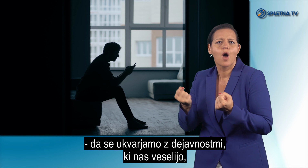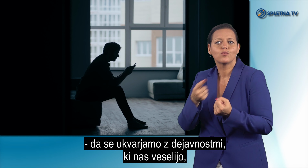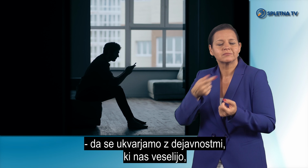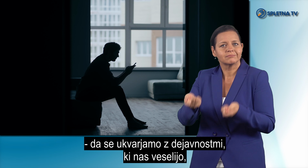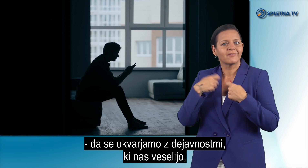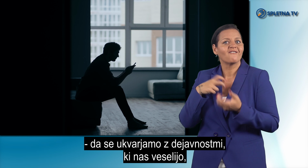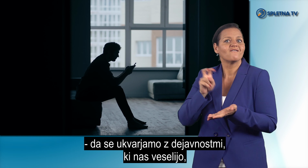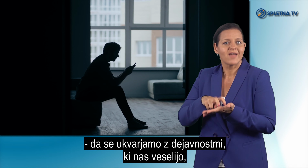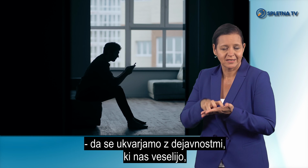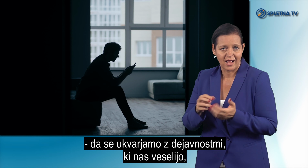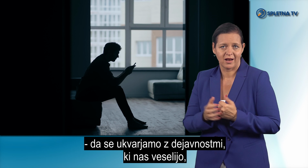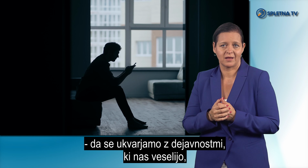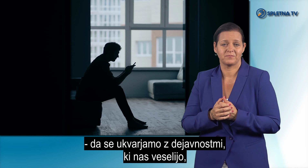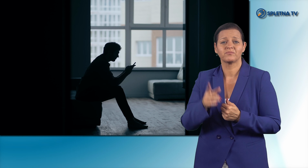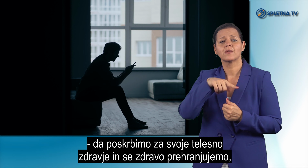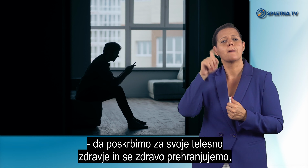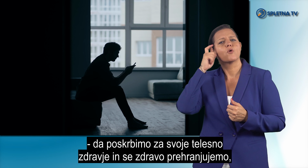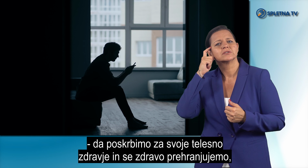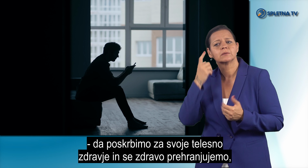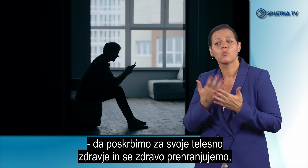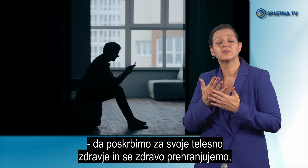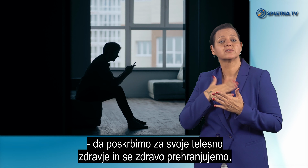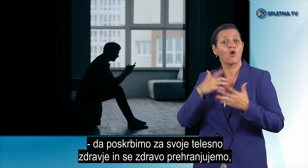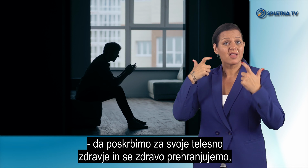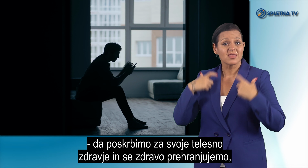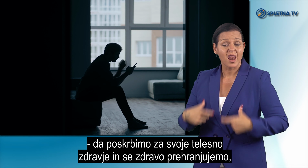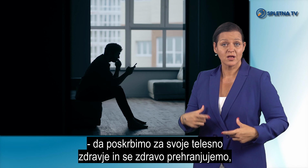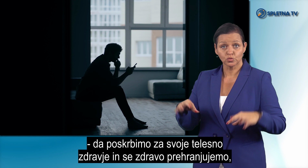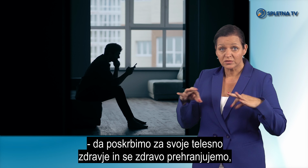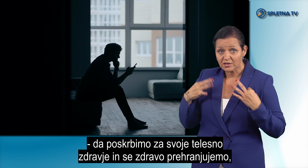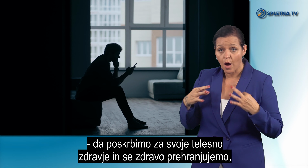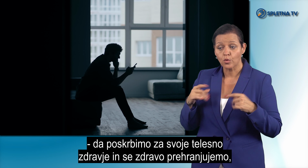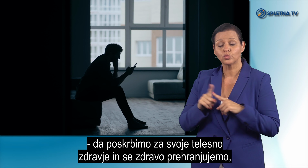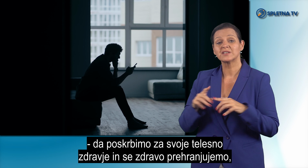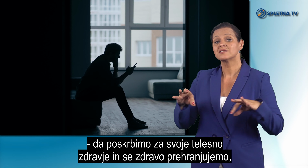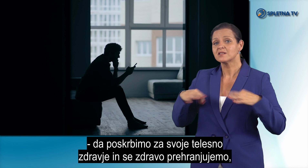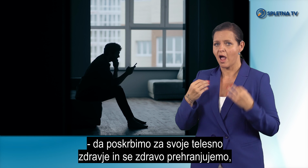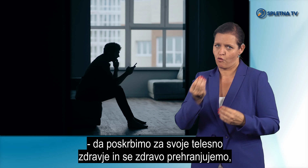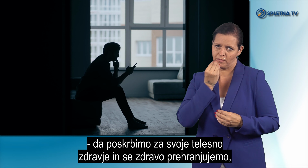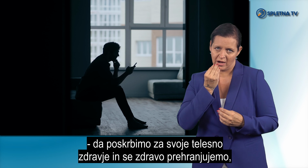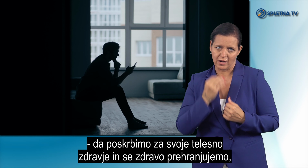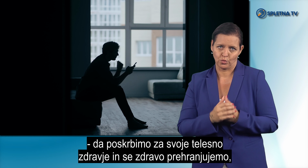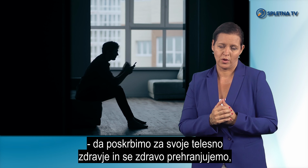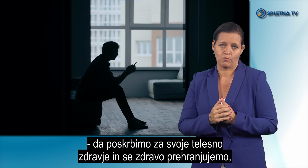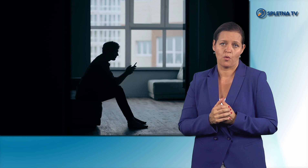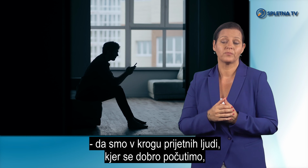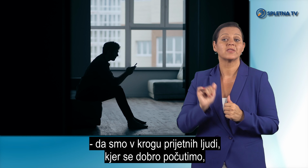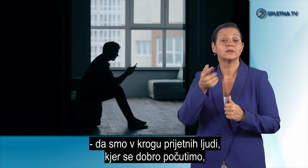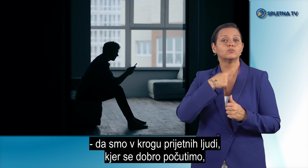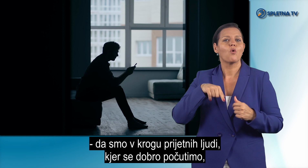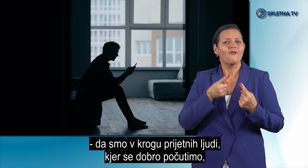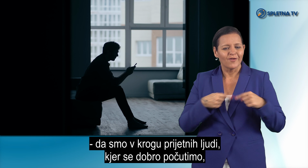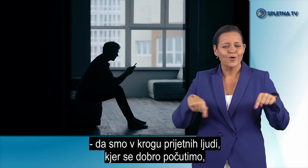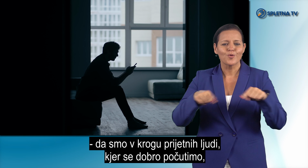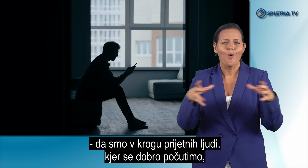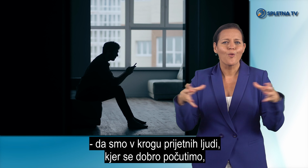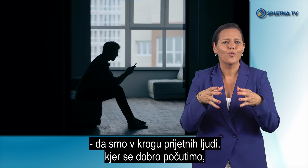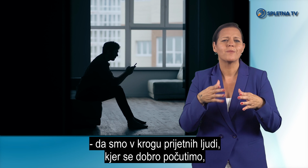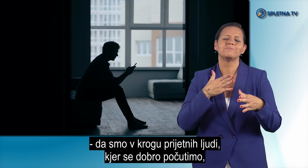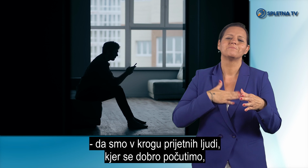veselijo, da poskrbimo za svoje telesno zdravje in se zdravo prehranjujemo, da smo v